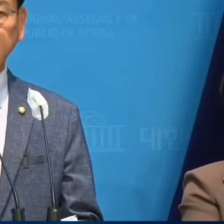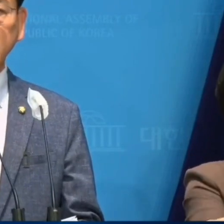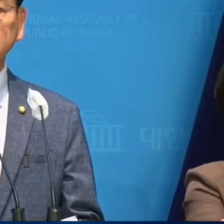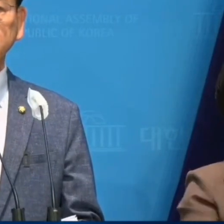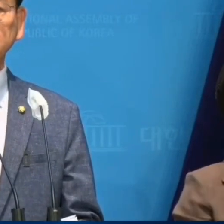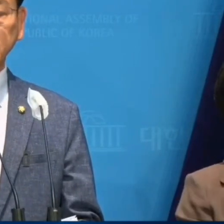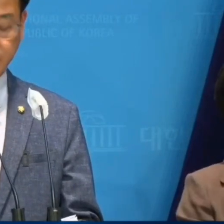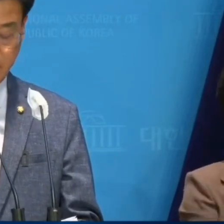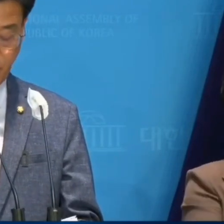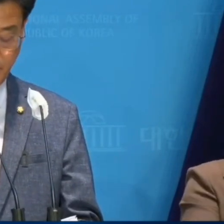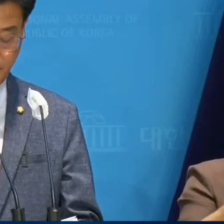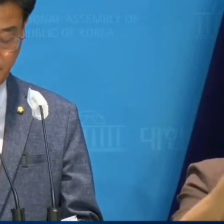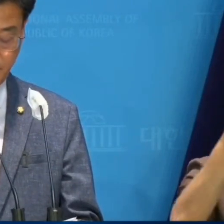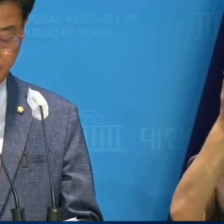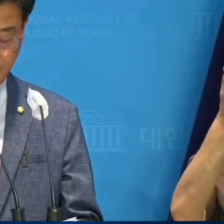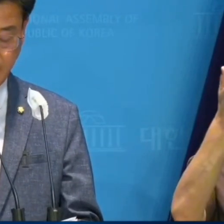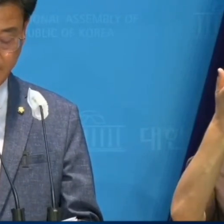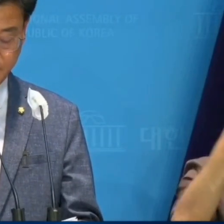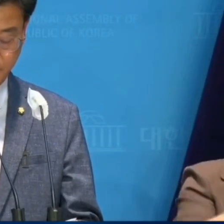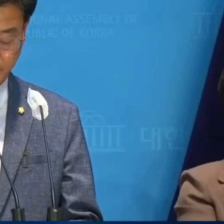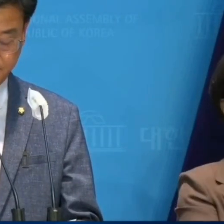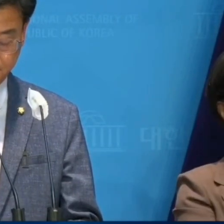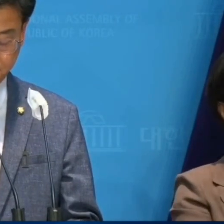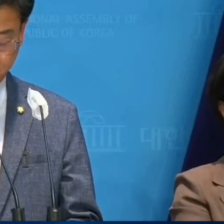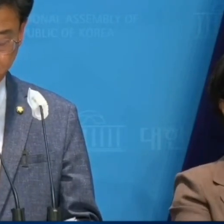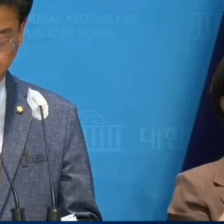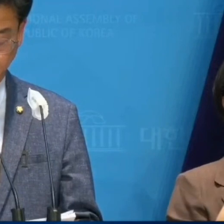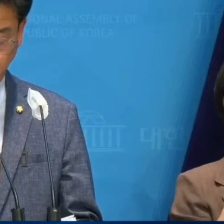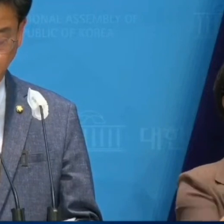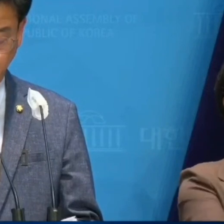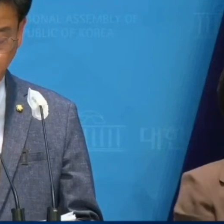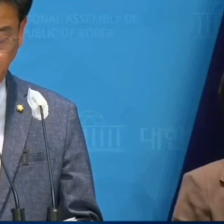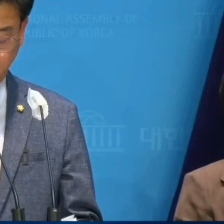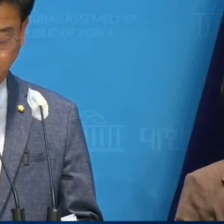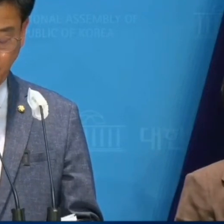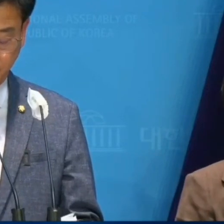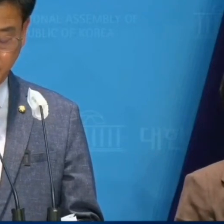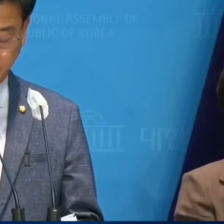오히려 승승장구하여 잘나갔습니다.